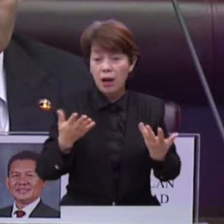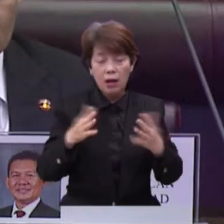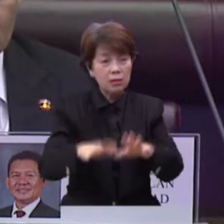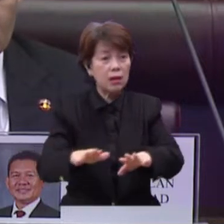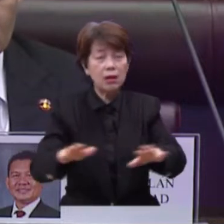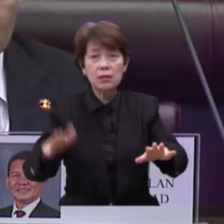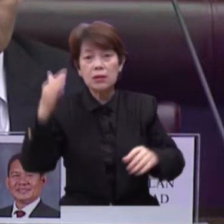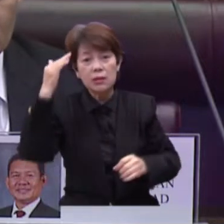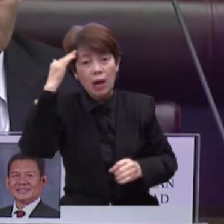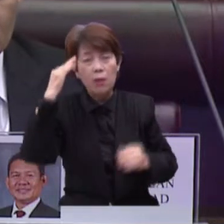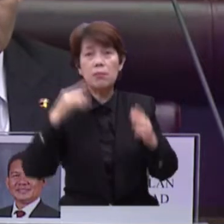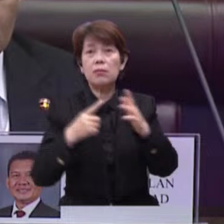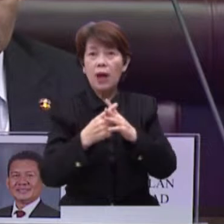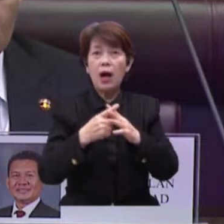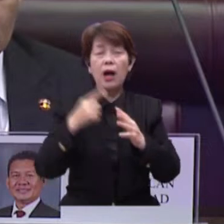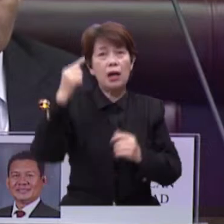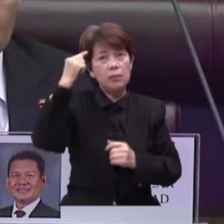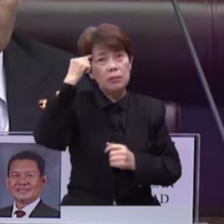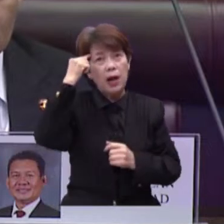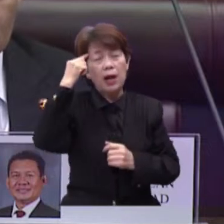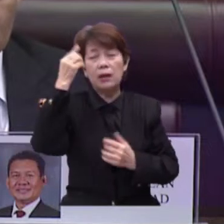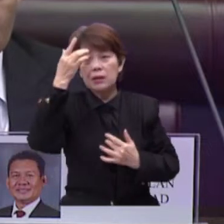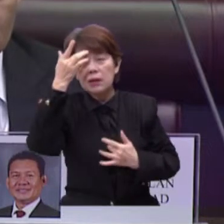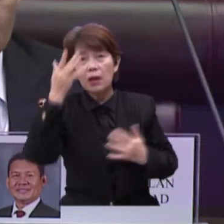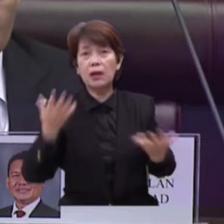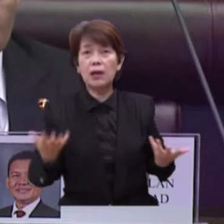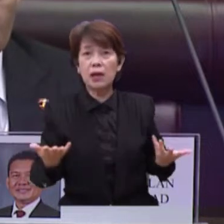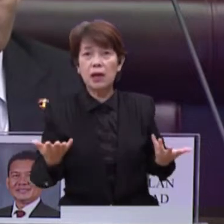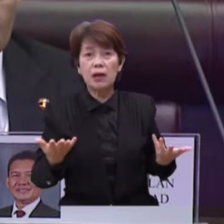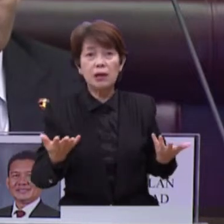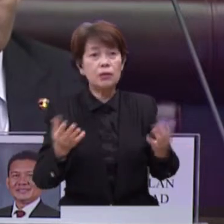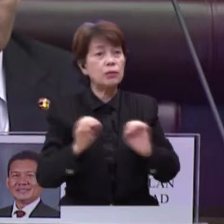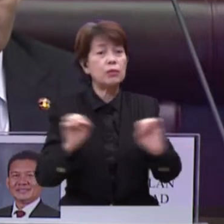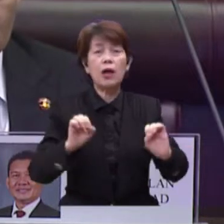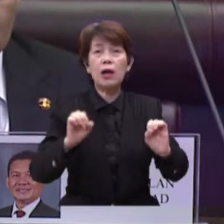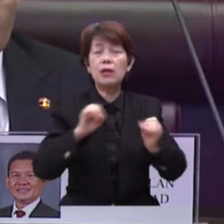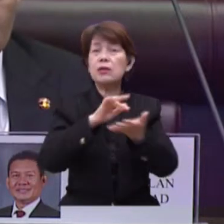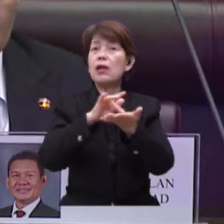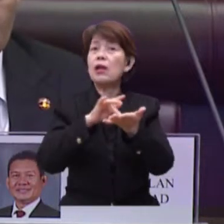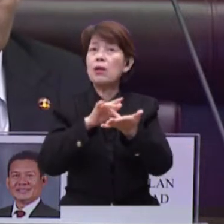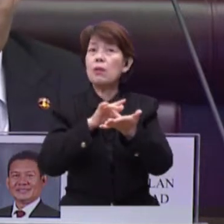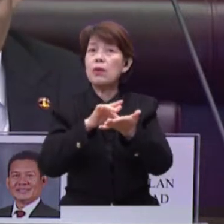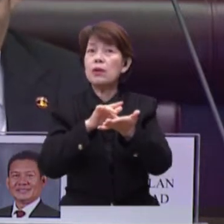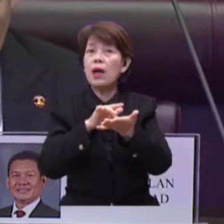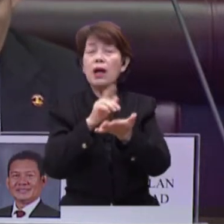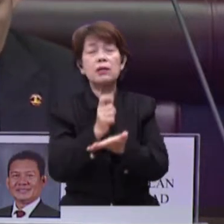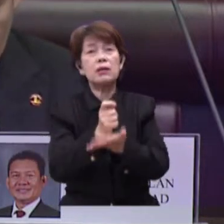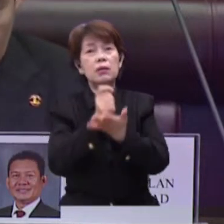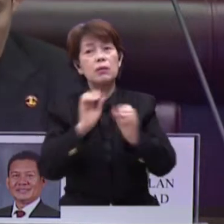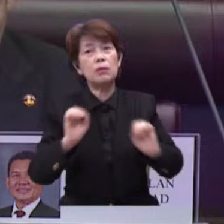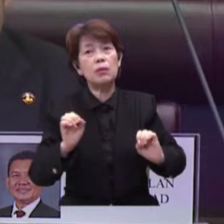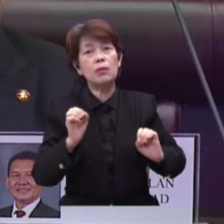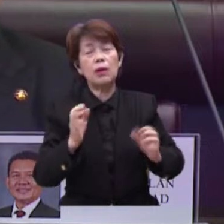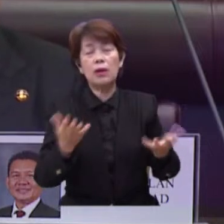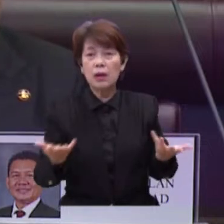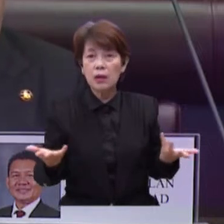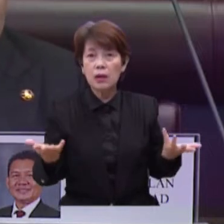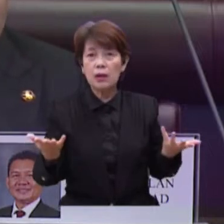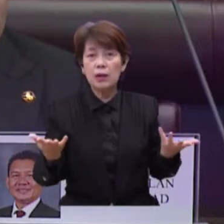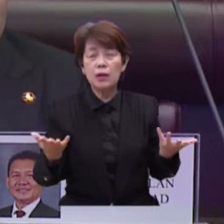menghadapi kemurungan dan oleh itu tindakan rawatan tidak diambil jadi berdasarkan dengan